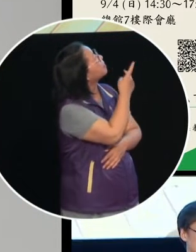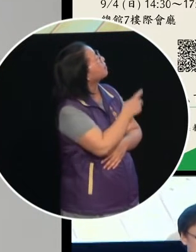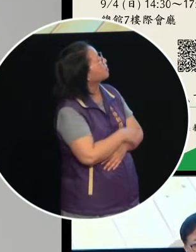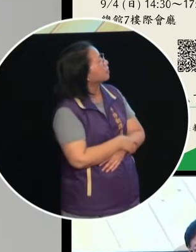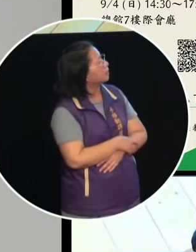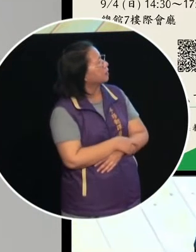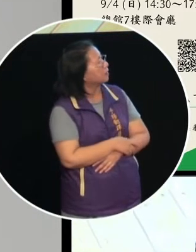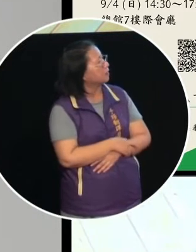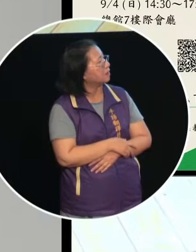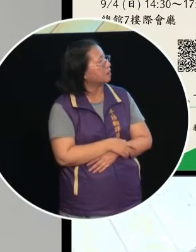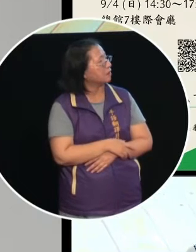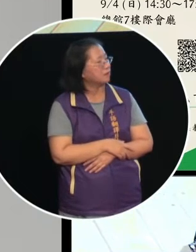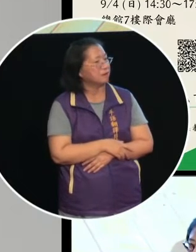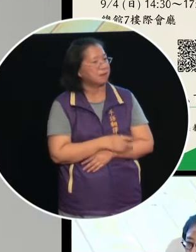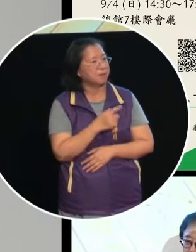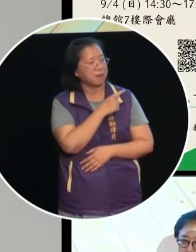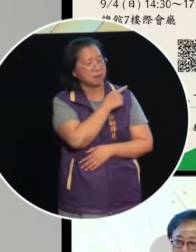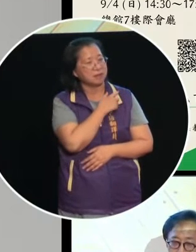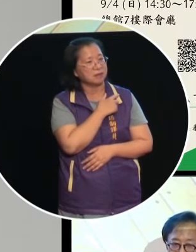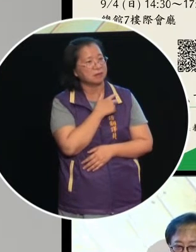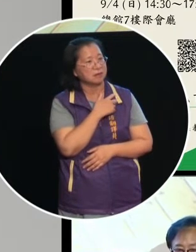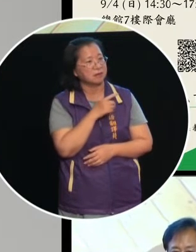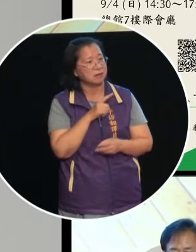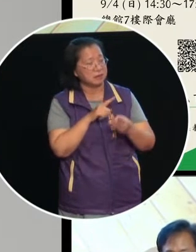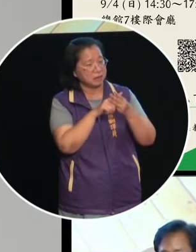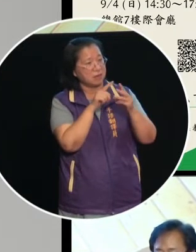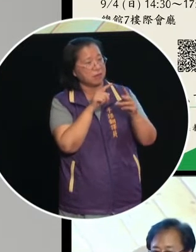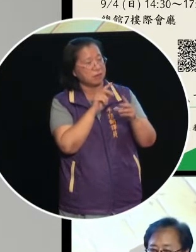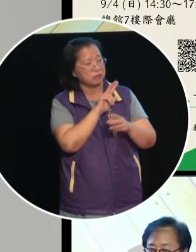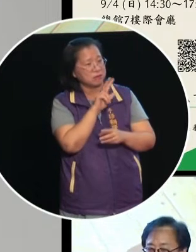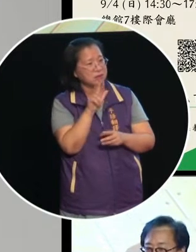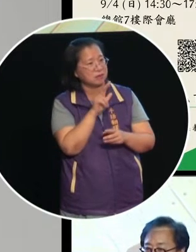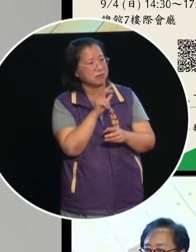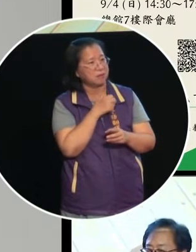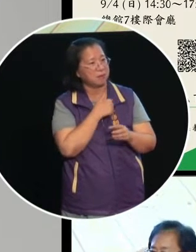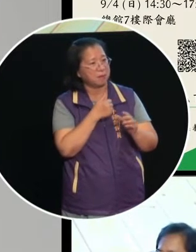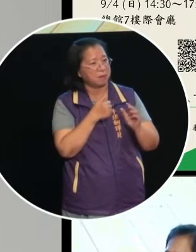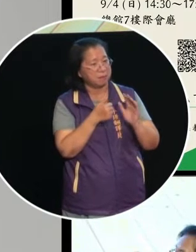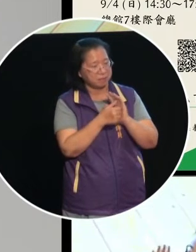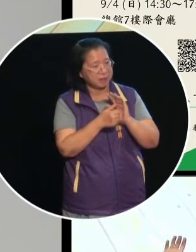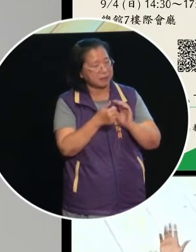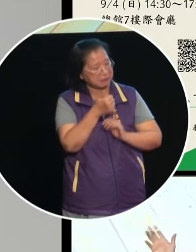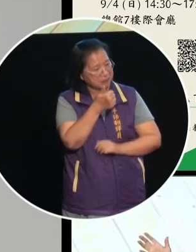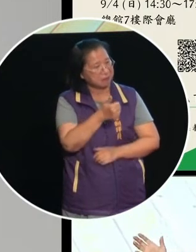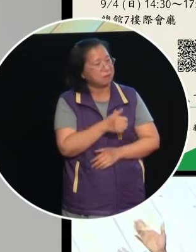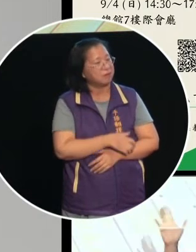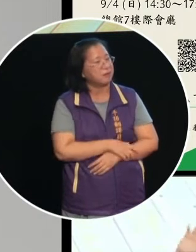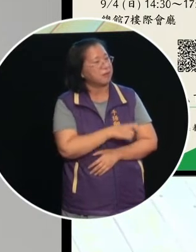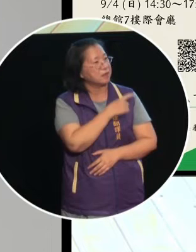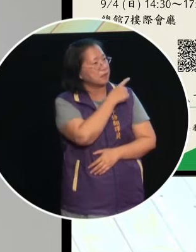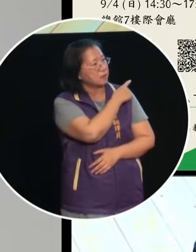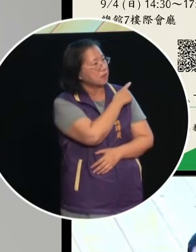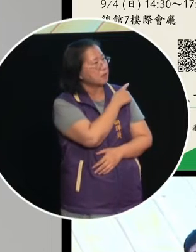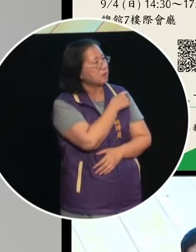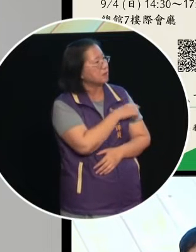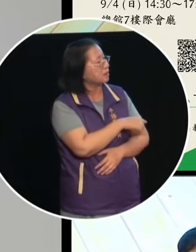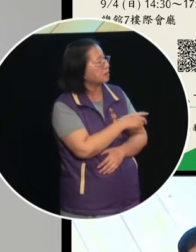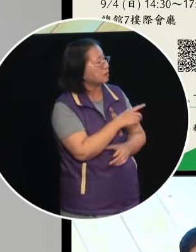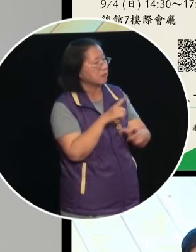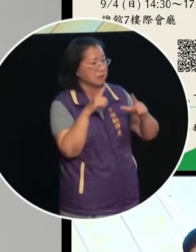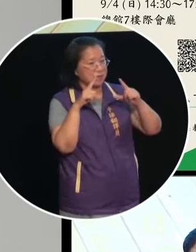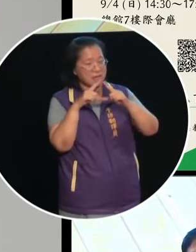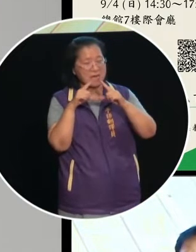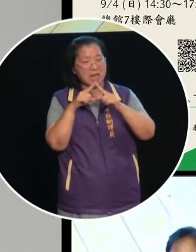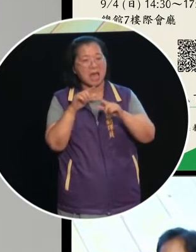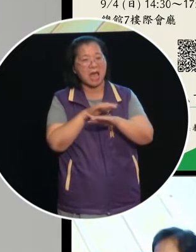是扮演的非常好。如果是这样下去的话，我觉得岸田先生的黄金三年是没有